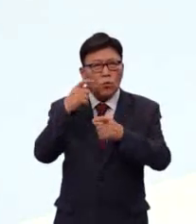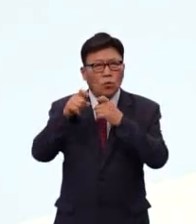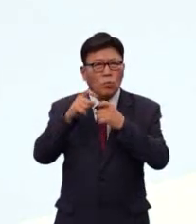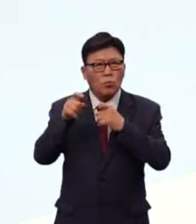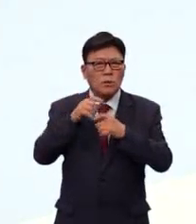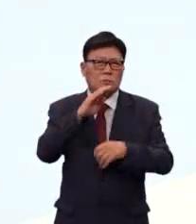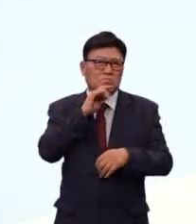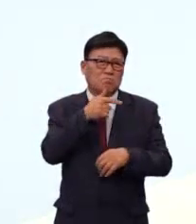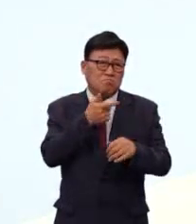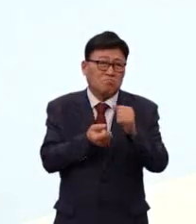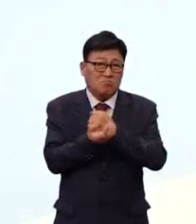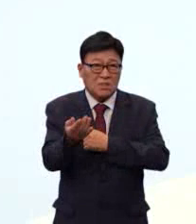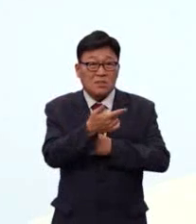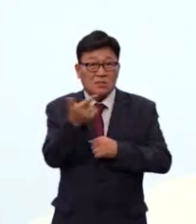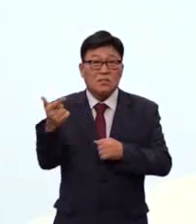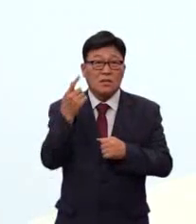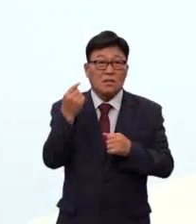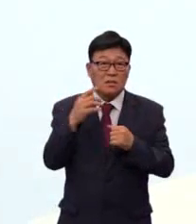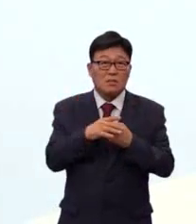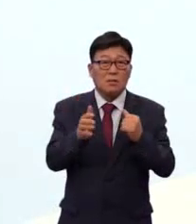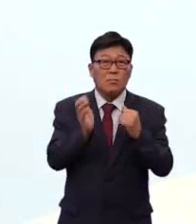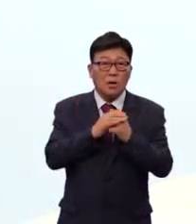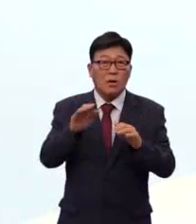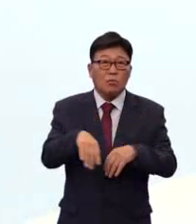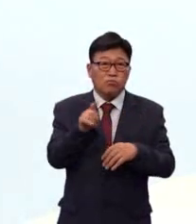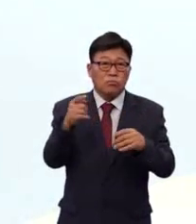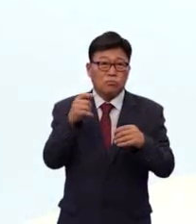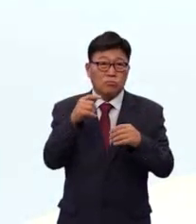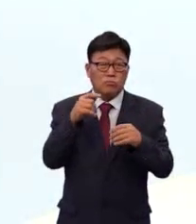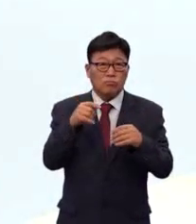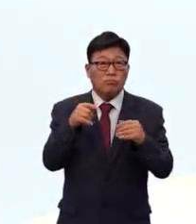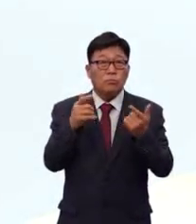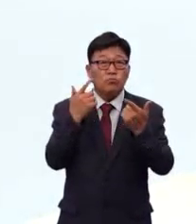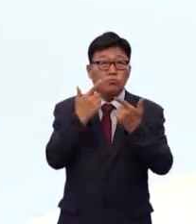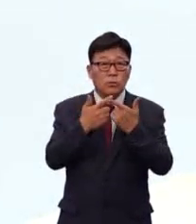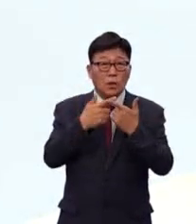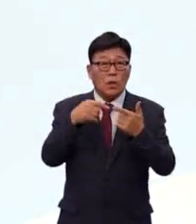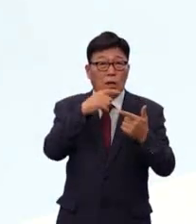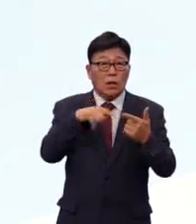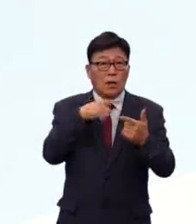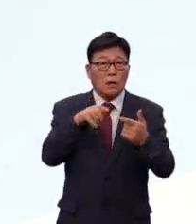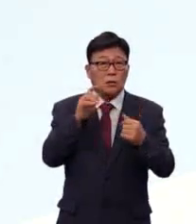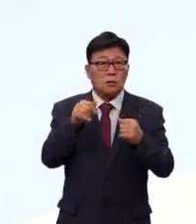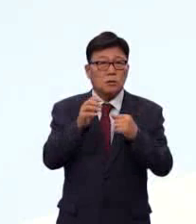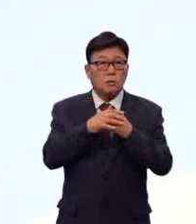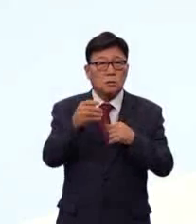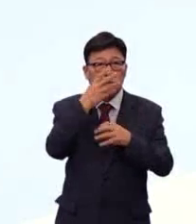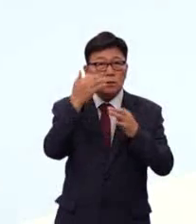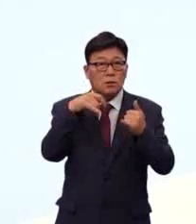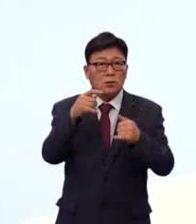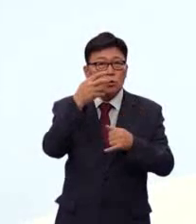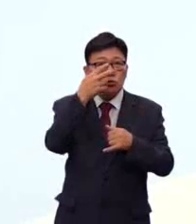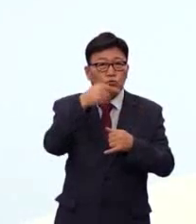영향을 미치는 이 직업군에 관한 고민들은 참 영향력이 클 것 같아요. 그래서 우리 부산에는요,